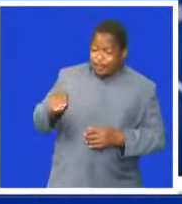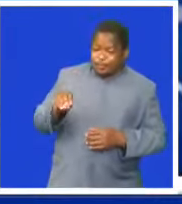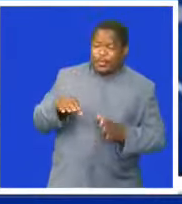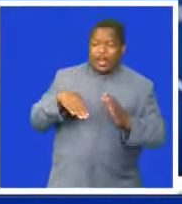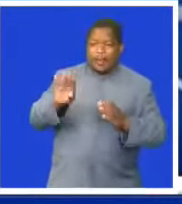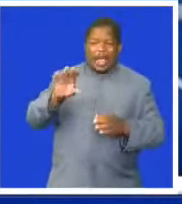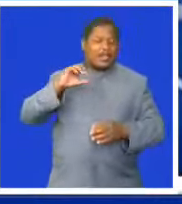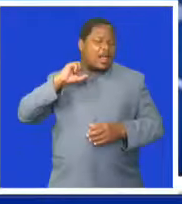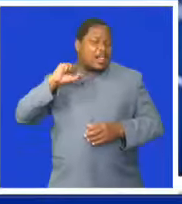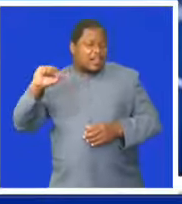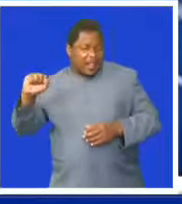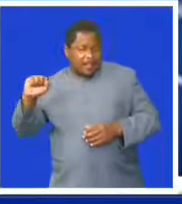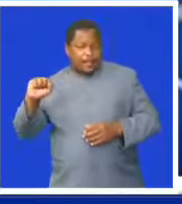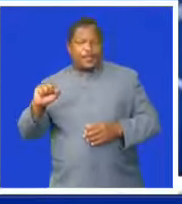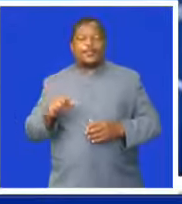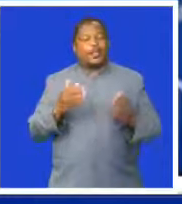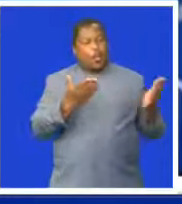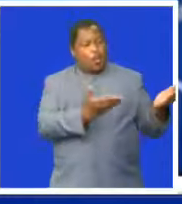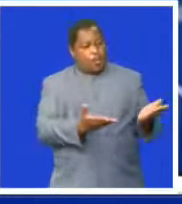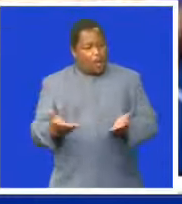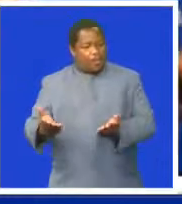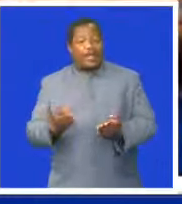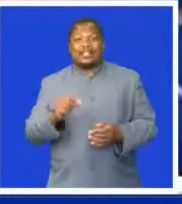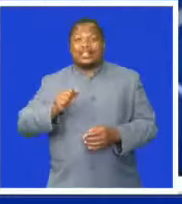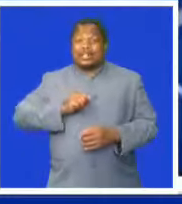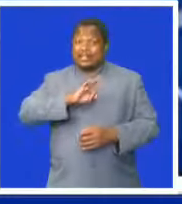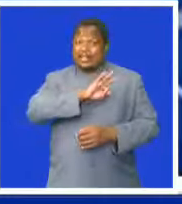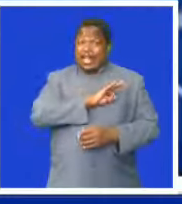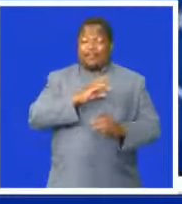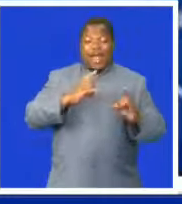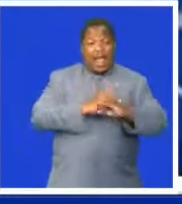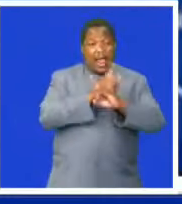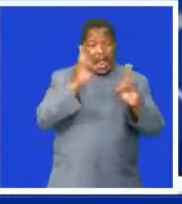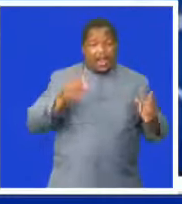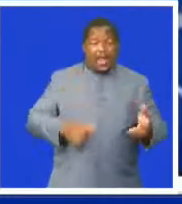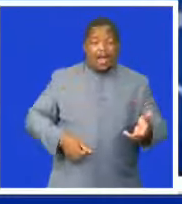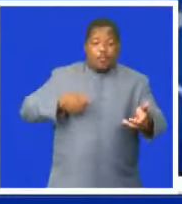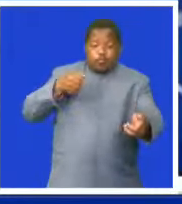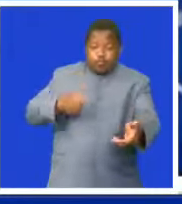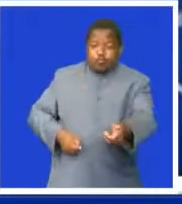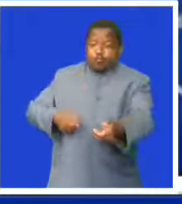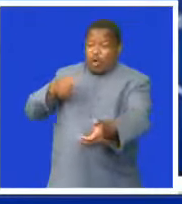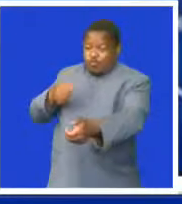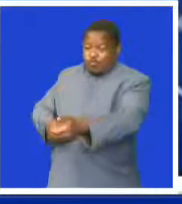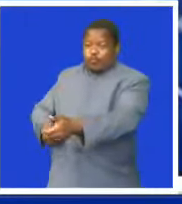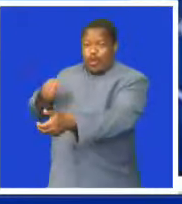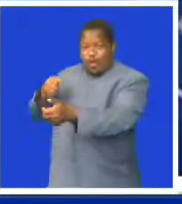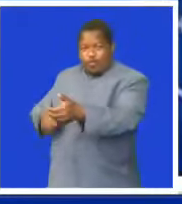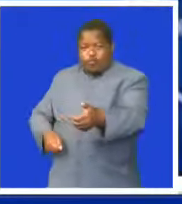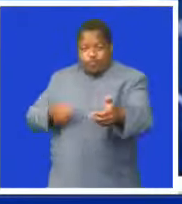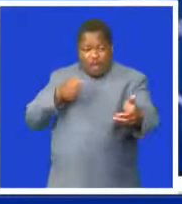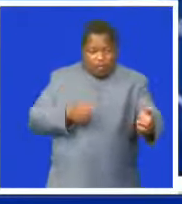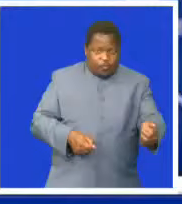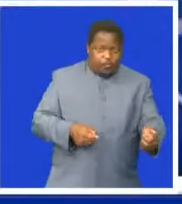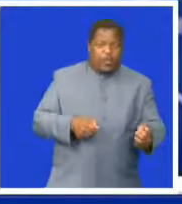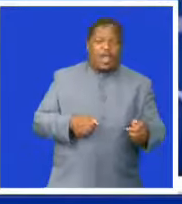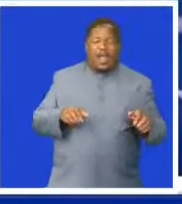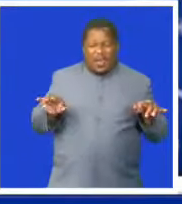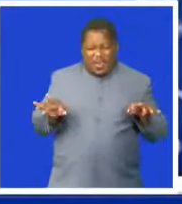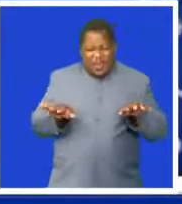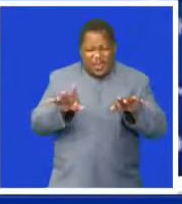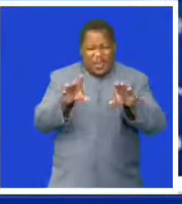Ngoba angifuni nanami ukuthi ngithole igciwane lekhamba lomunye umuntu. Into yokubulala mina.